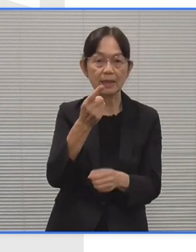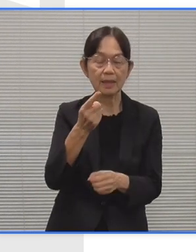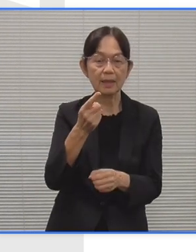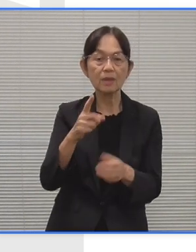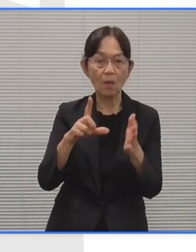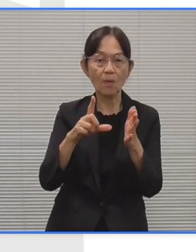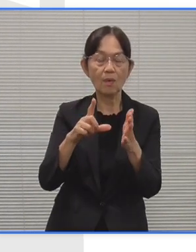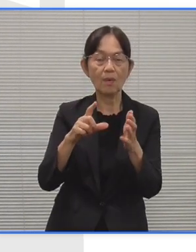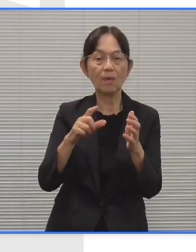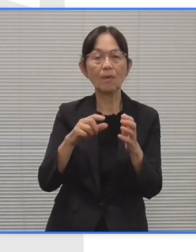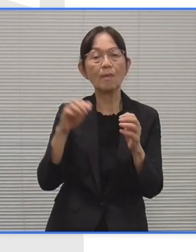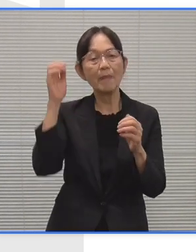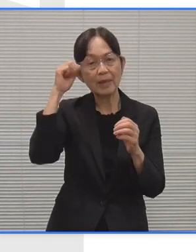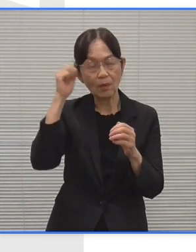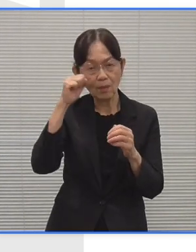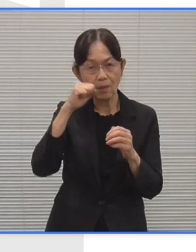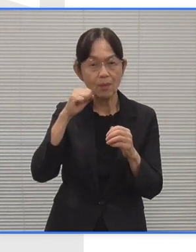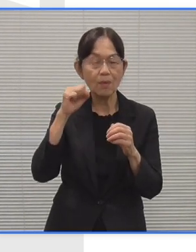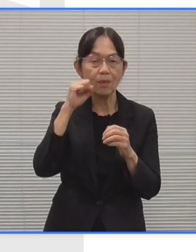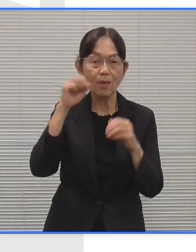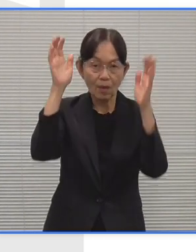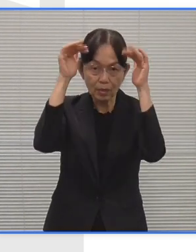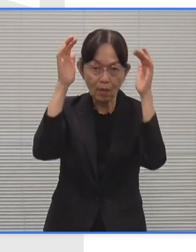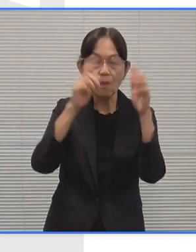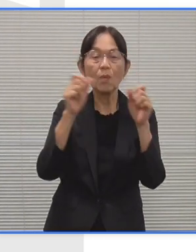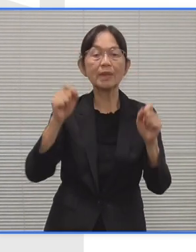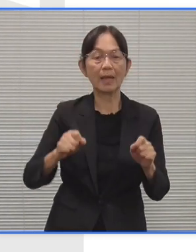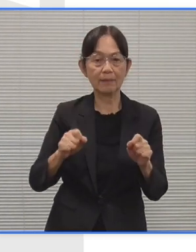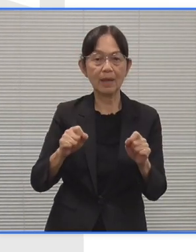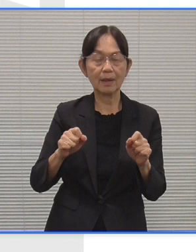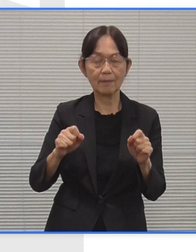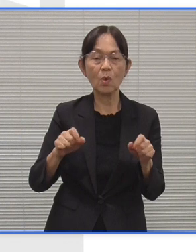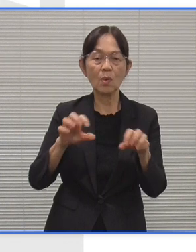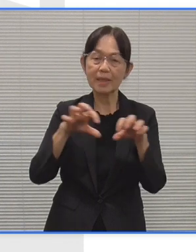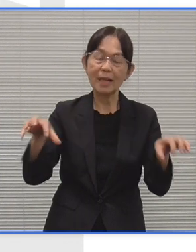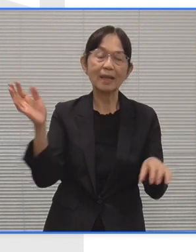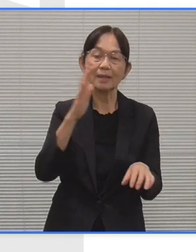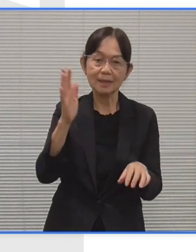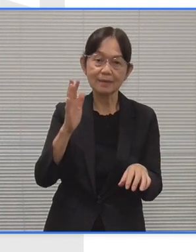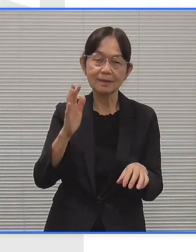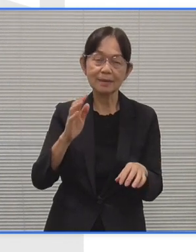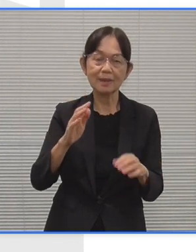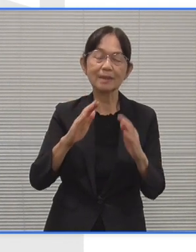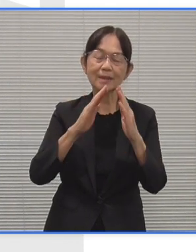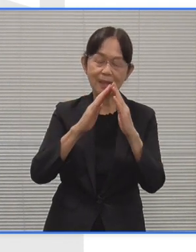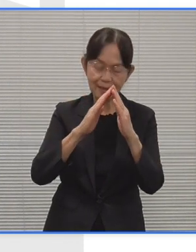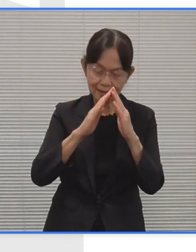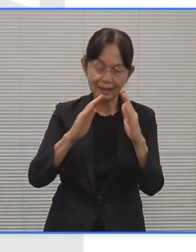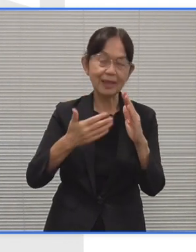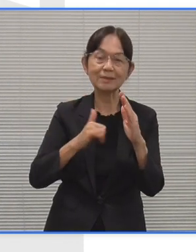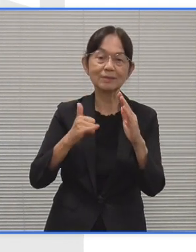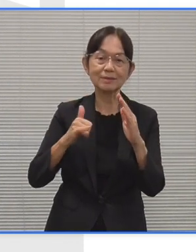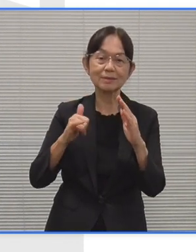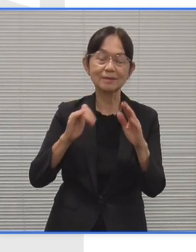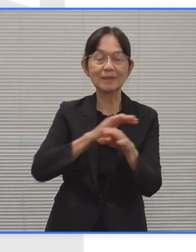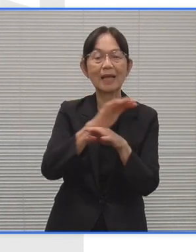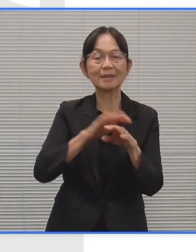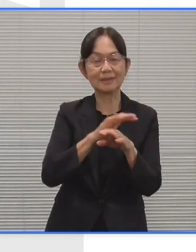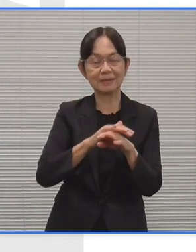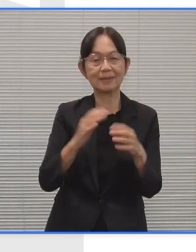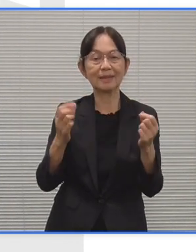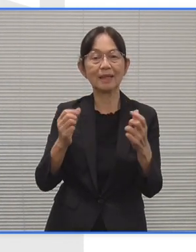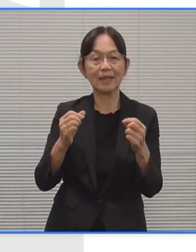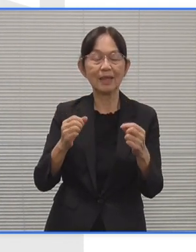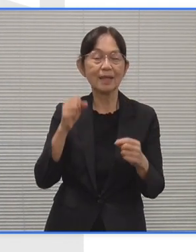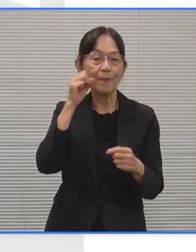問題というのはもう切り離せないと思ってますので、ぜひペット、大事な家族のペットちゃんいらっしゃる